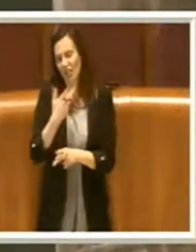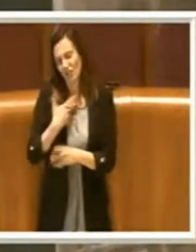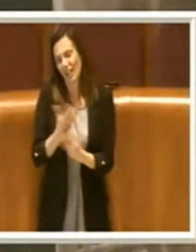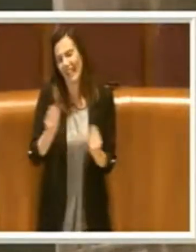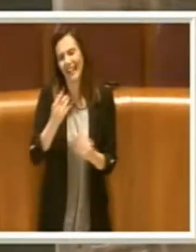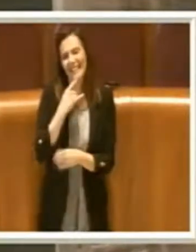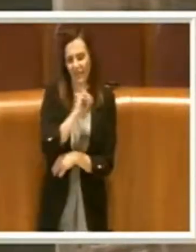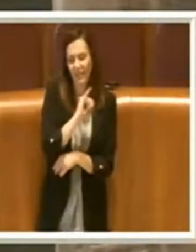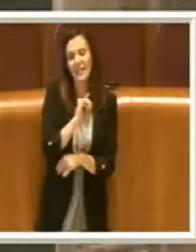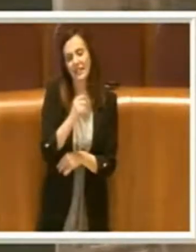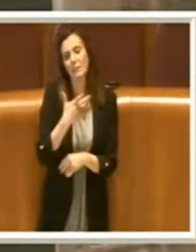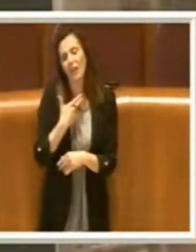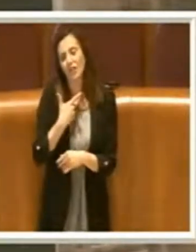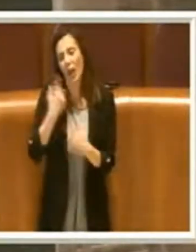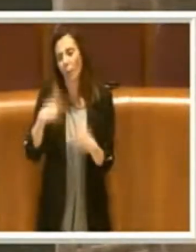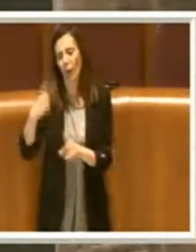tantissime virtù grazie presidente